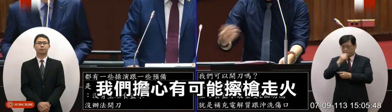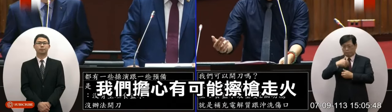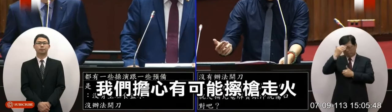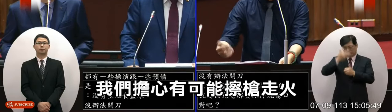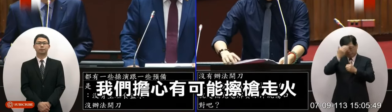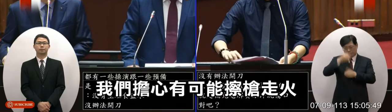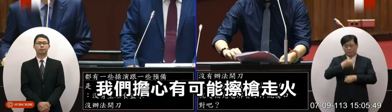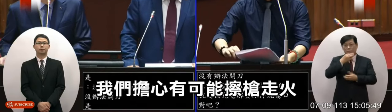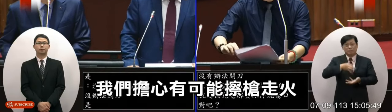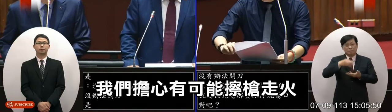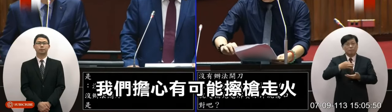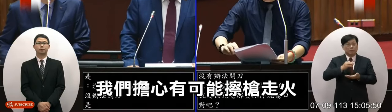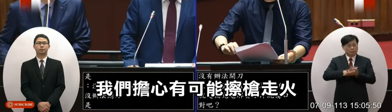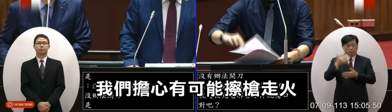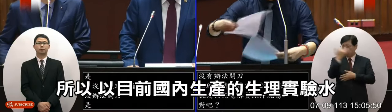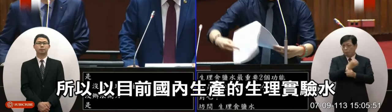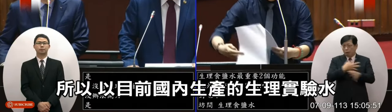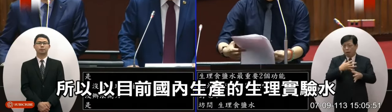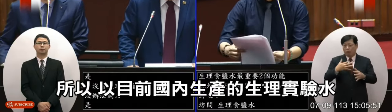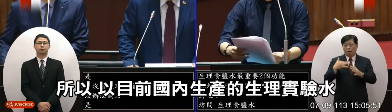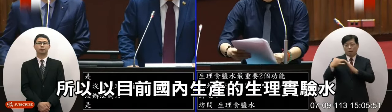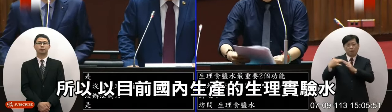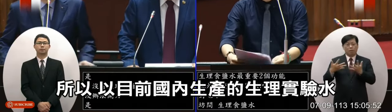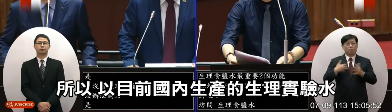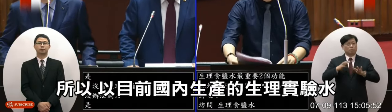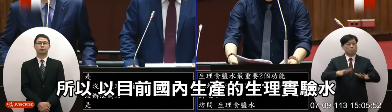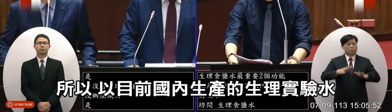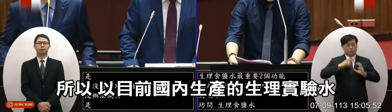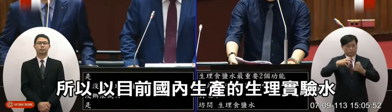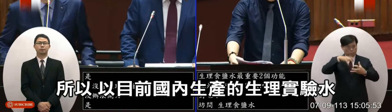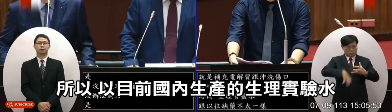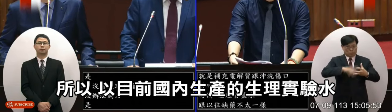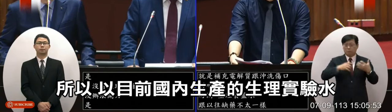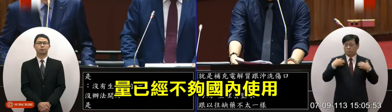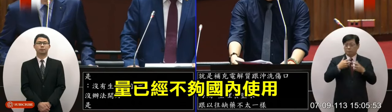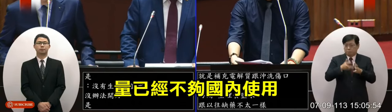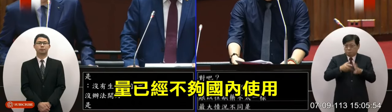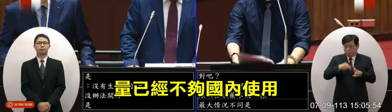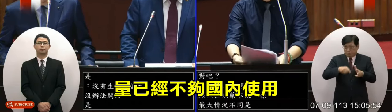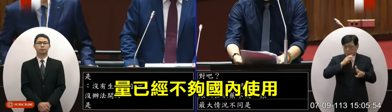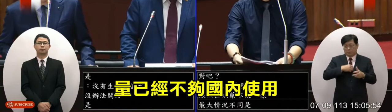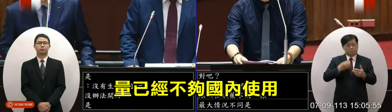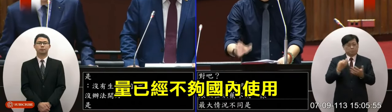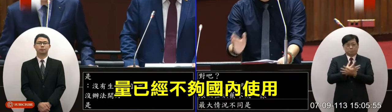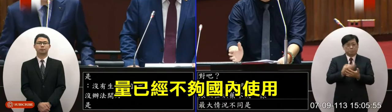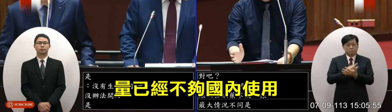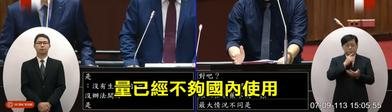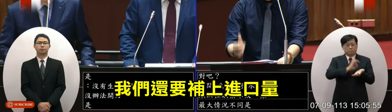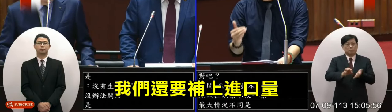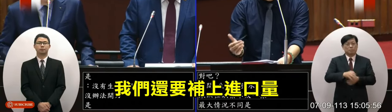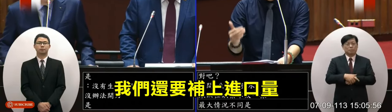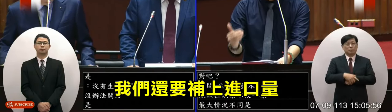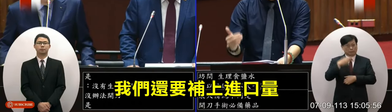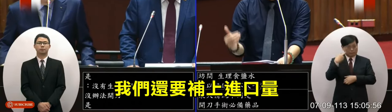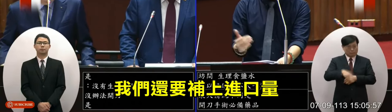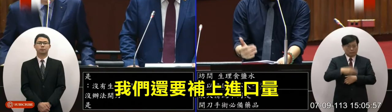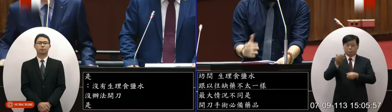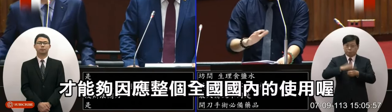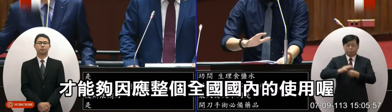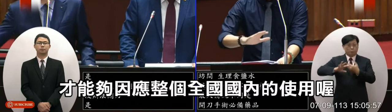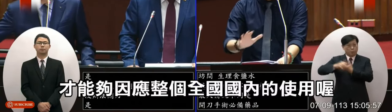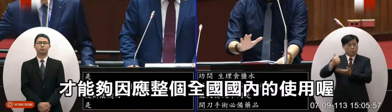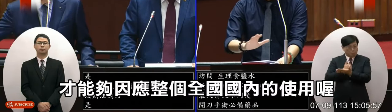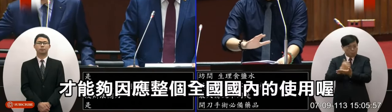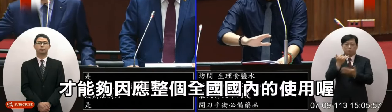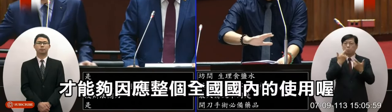台，我们担心哦，有可能擦枪走火。所以以目前国内生产的生理食盐水啊，量已经不够国内使用，我们还要补上进口